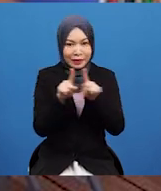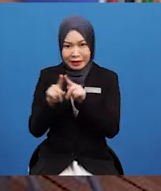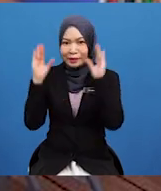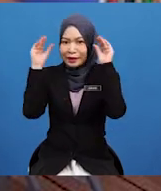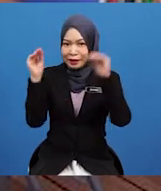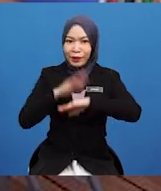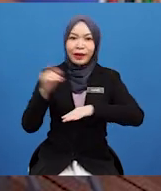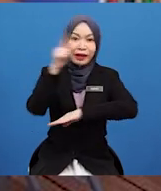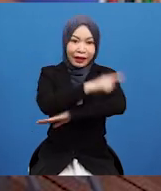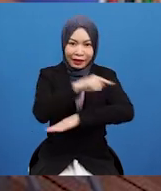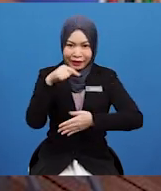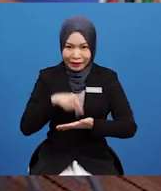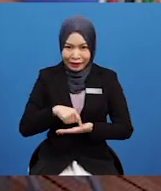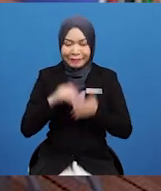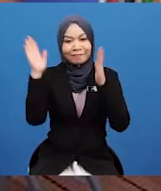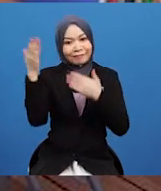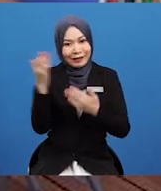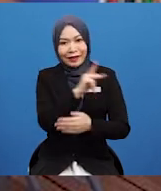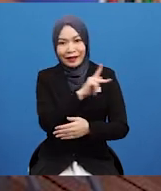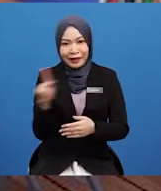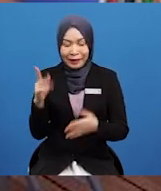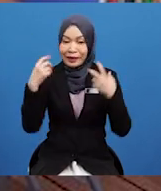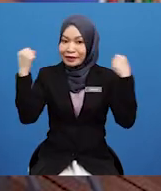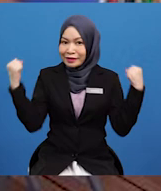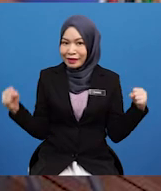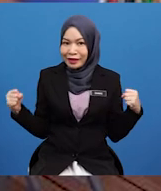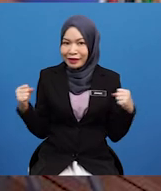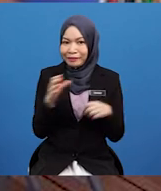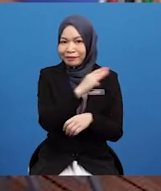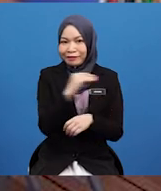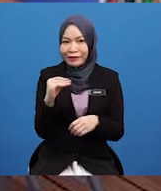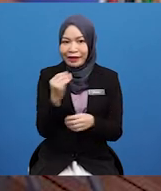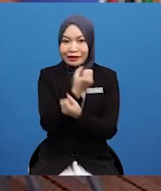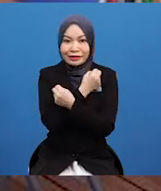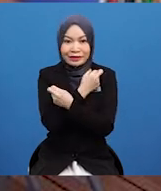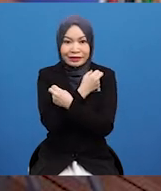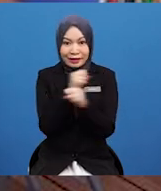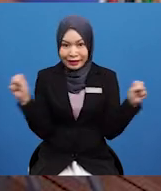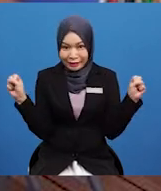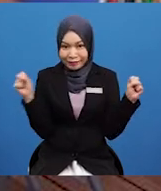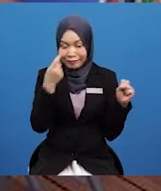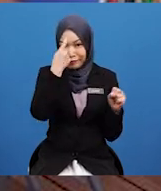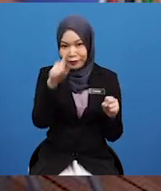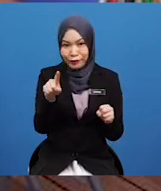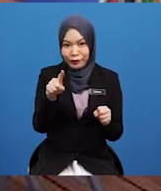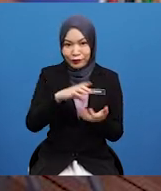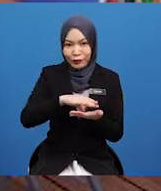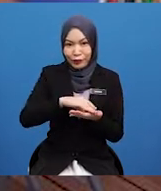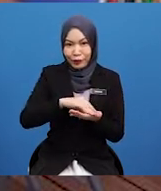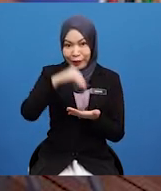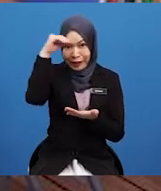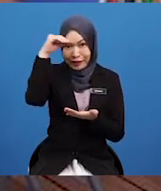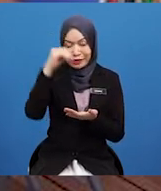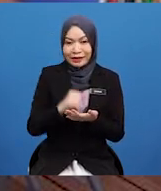hari ini diharapkan terus sihat dan sentiasa bersedia untuk mengikuti